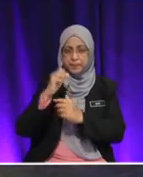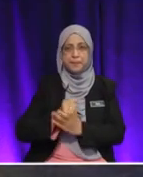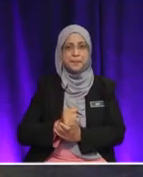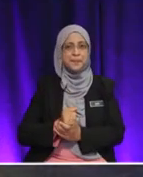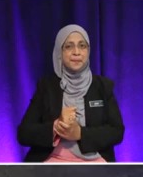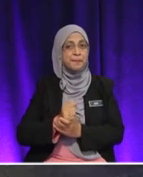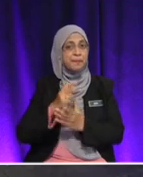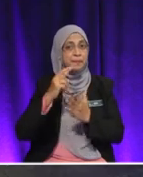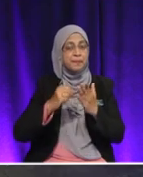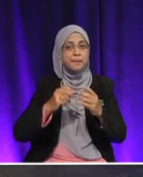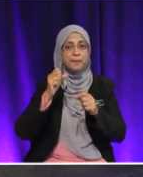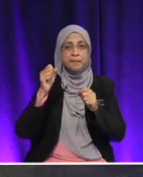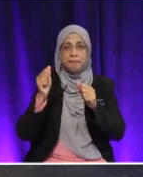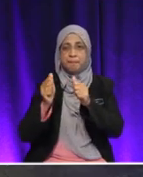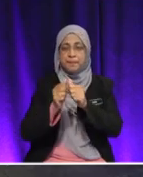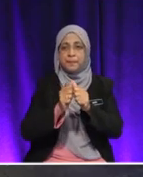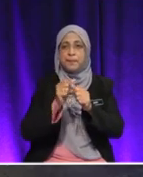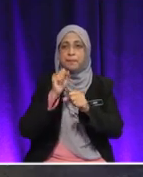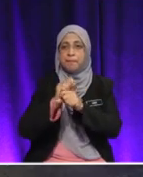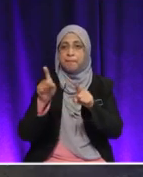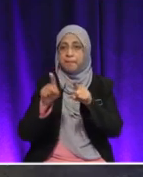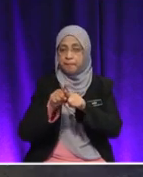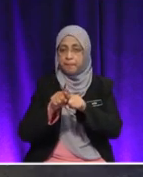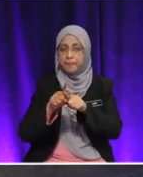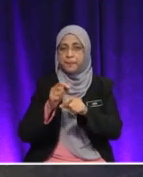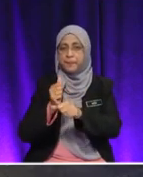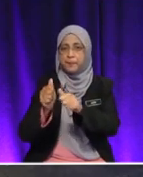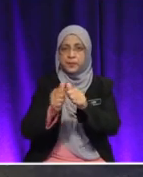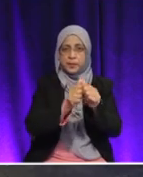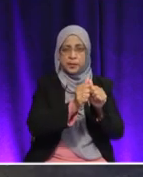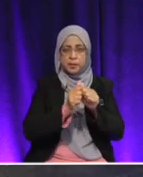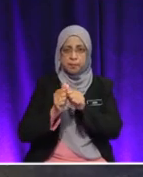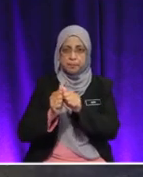nilai kerjasama ya yang tinggal ya